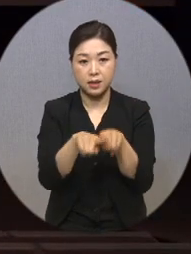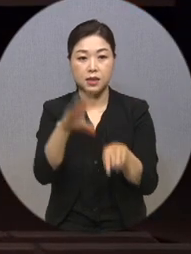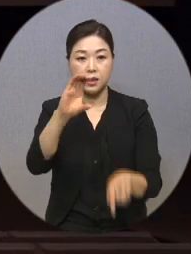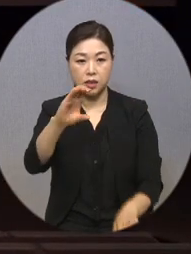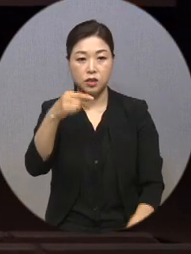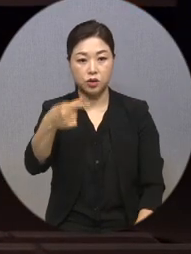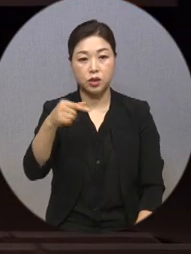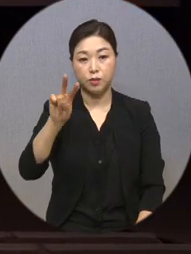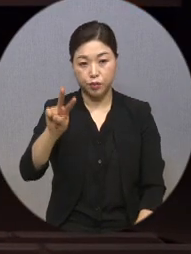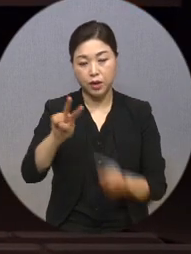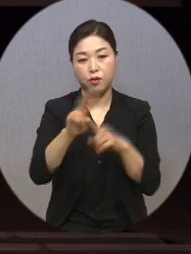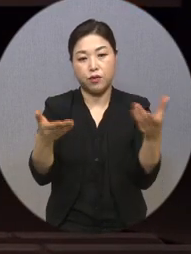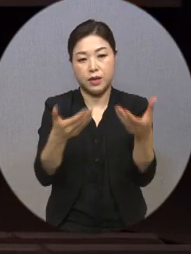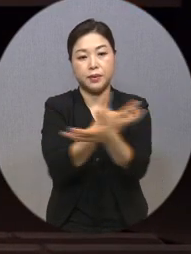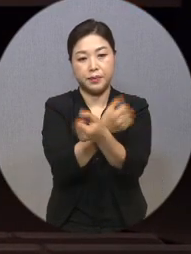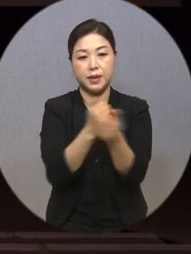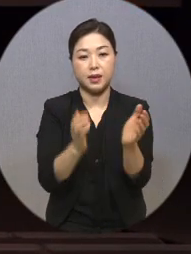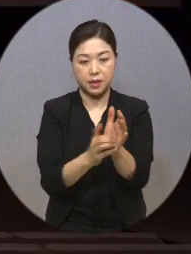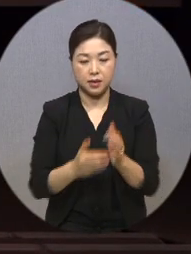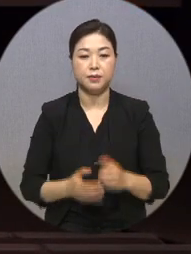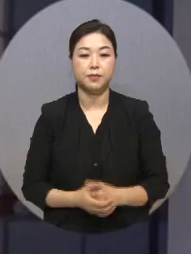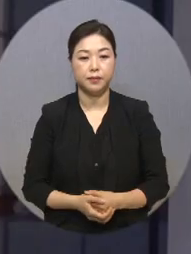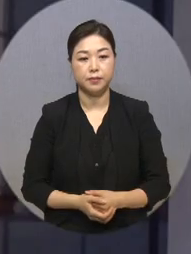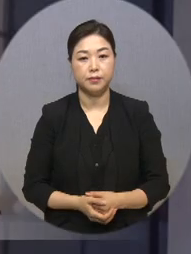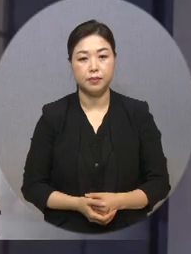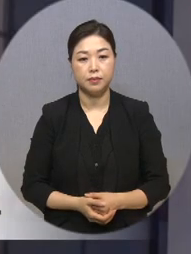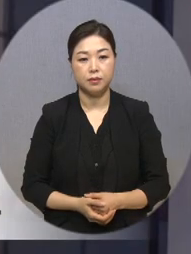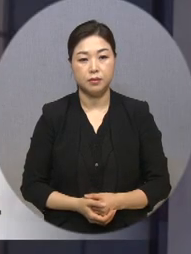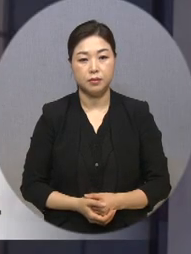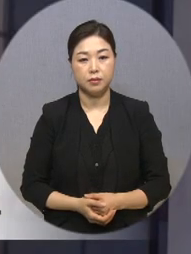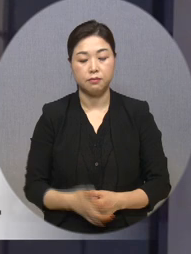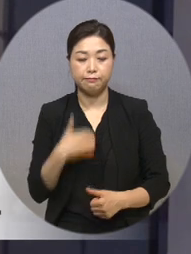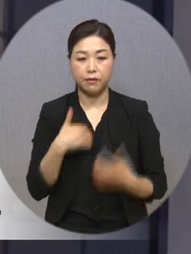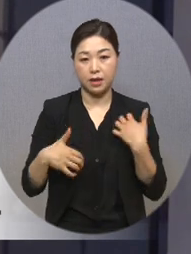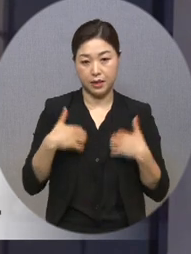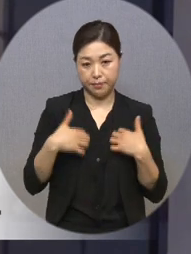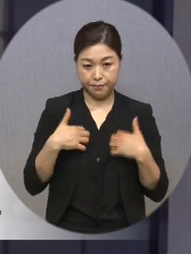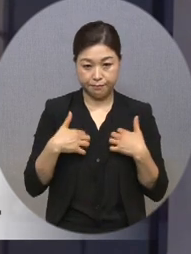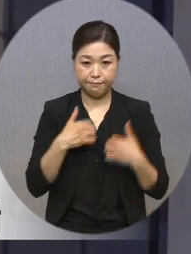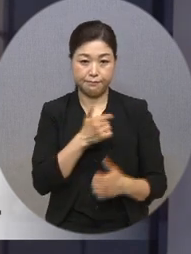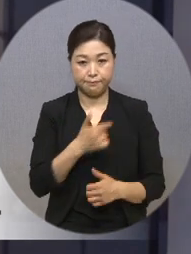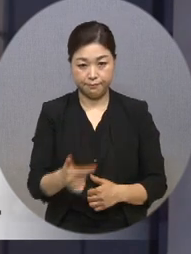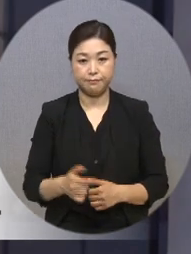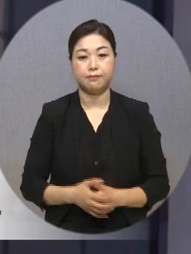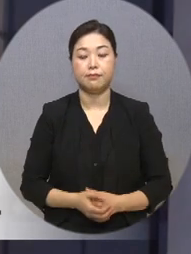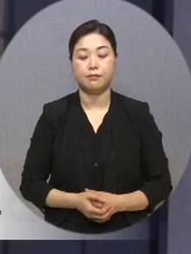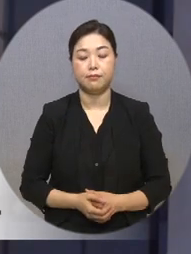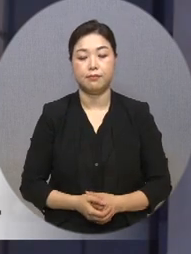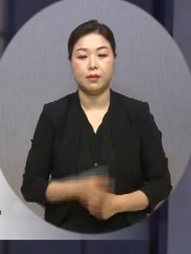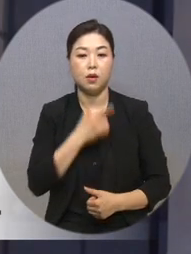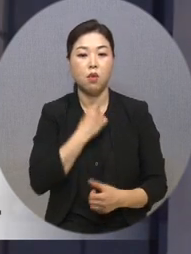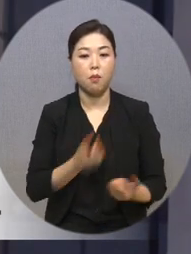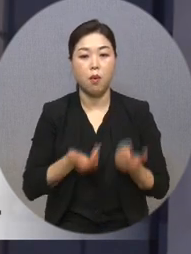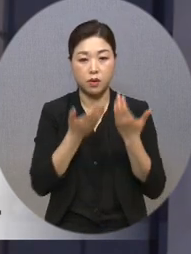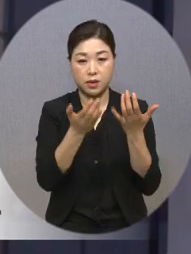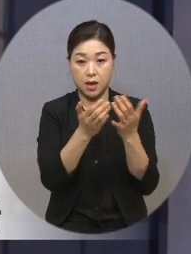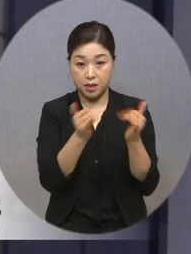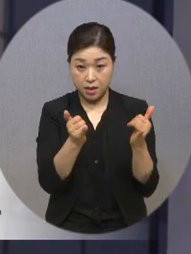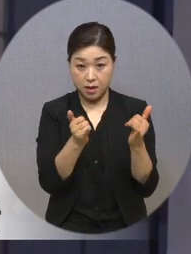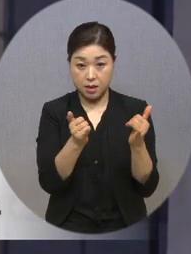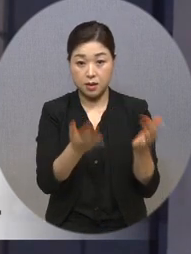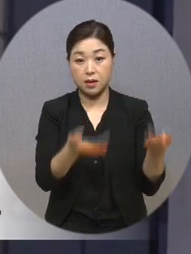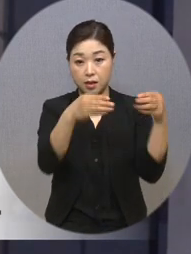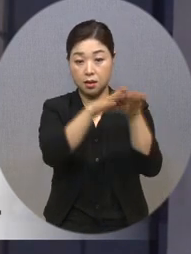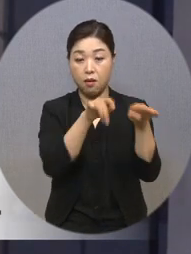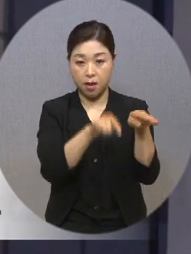와 의 업무 협약을 맺는 시간도 가졌습니다 그래서 저희도 너무 깊은 마음이고 무엇보다 이제 전 봉사 센터